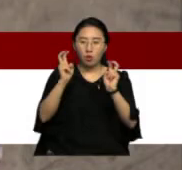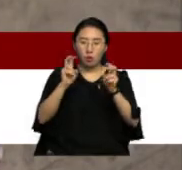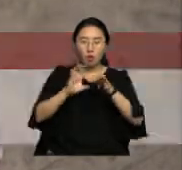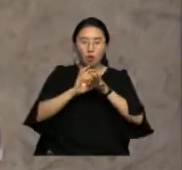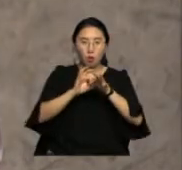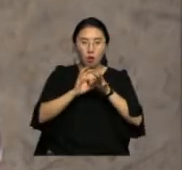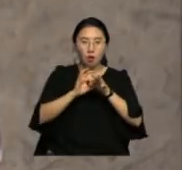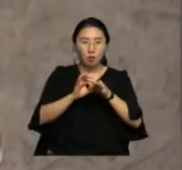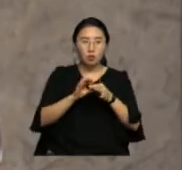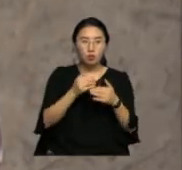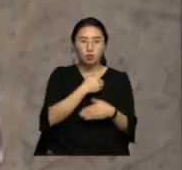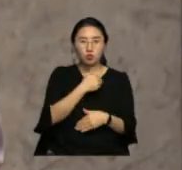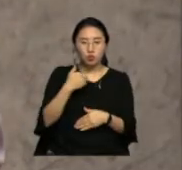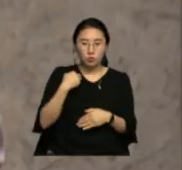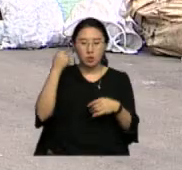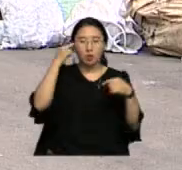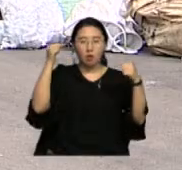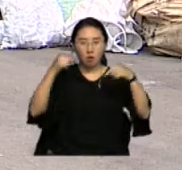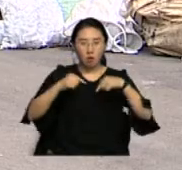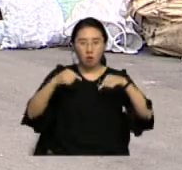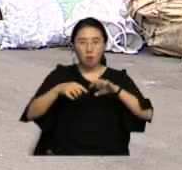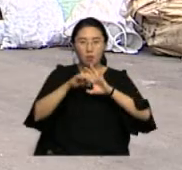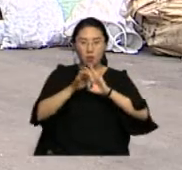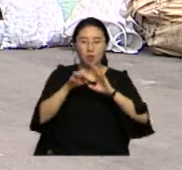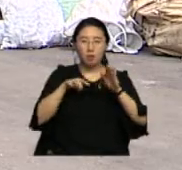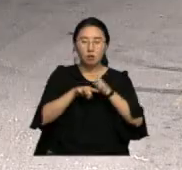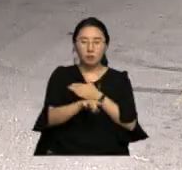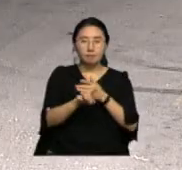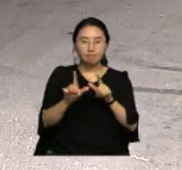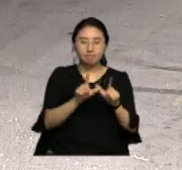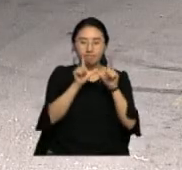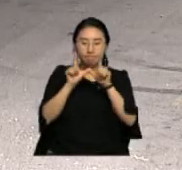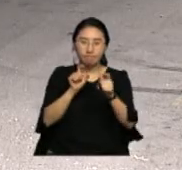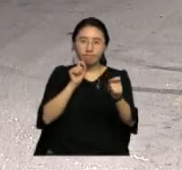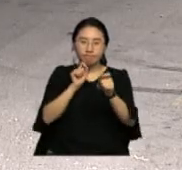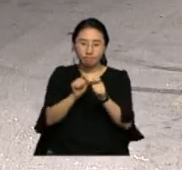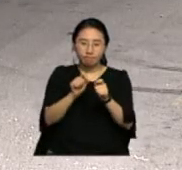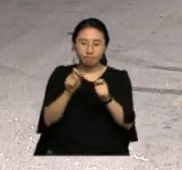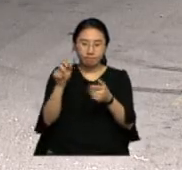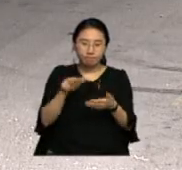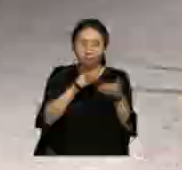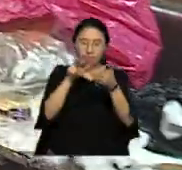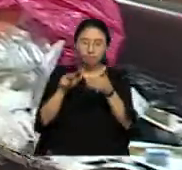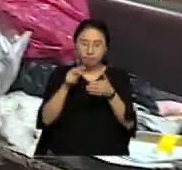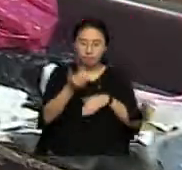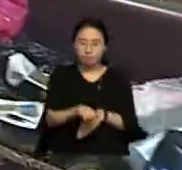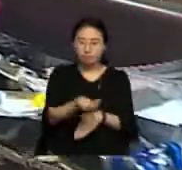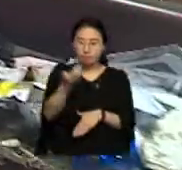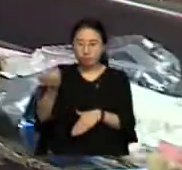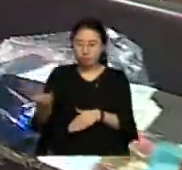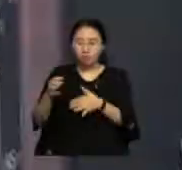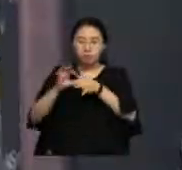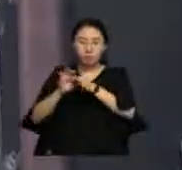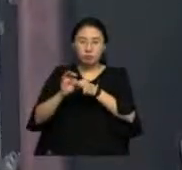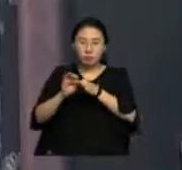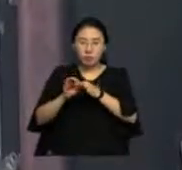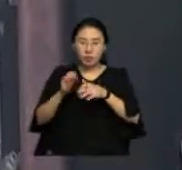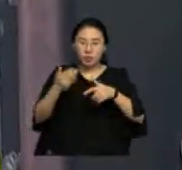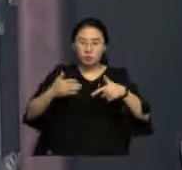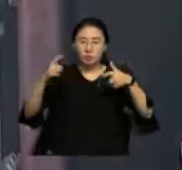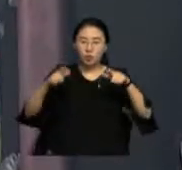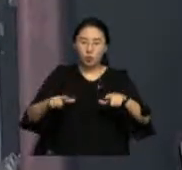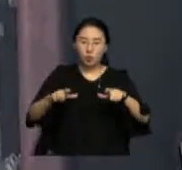기관과 충분한 사전 협의를 통해 이 밖에도 주거지와 인접한 재활용적 환장 이전과 관련해 금천구는